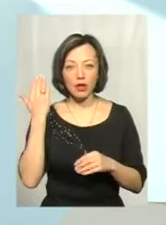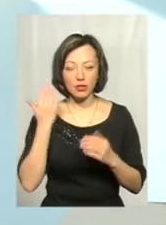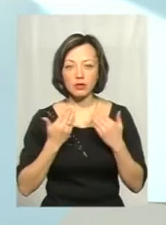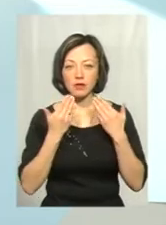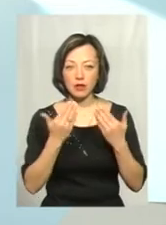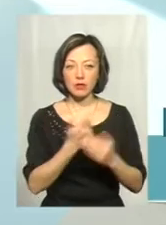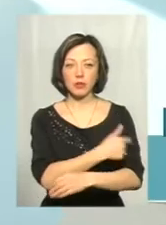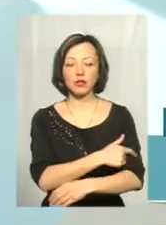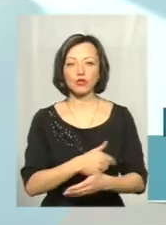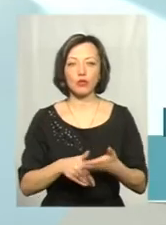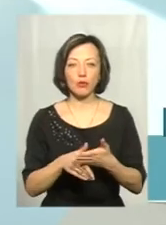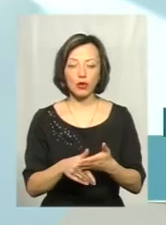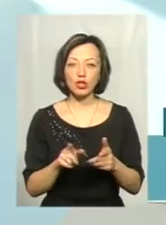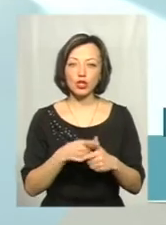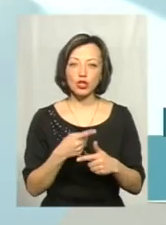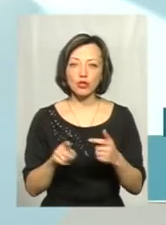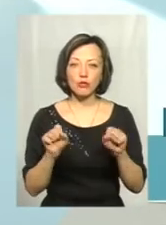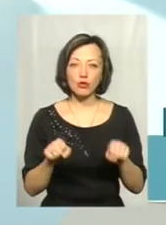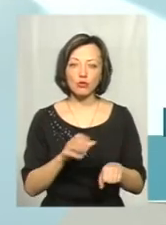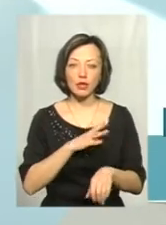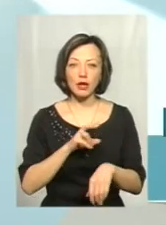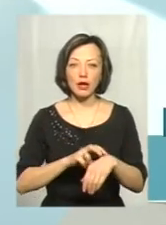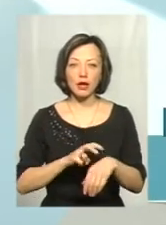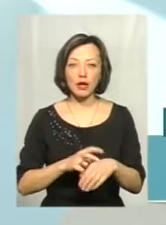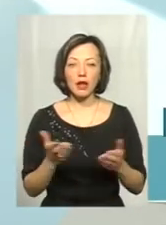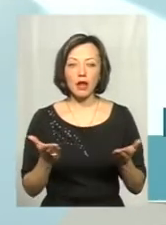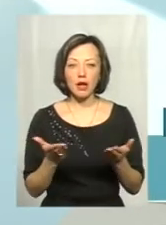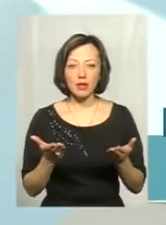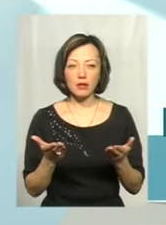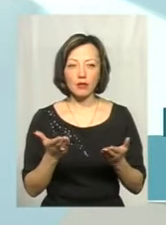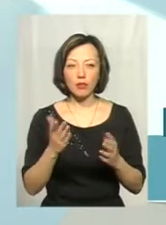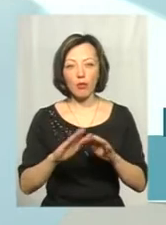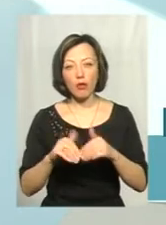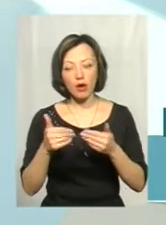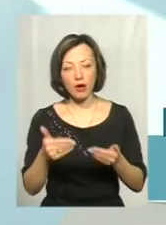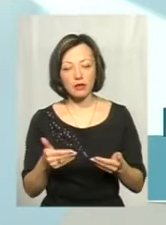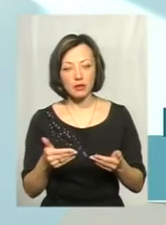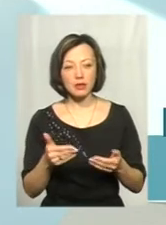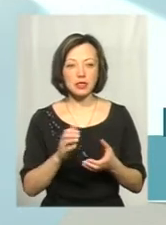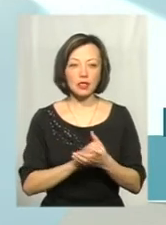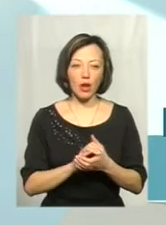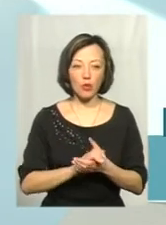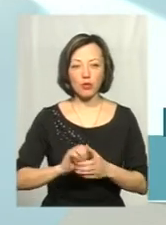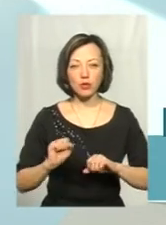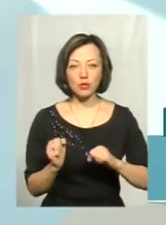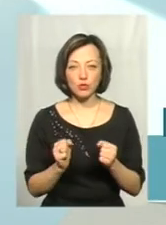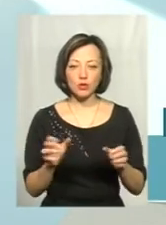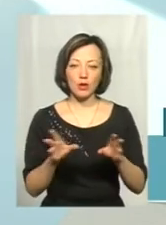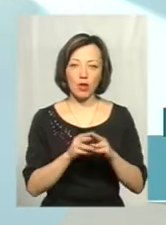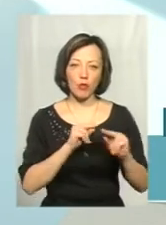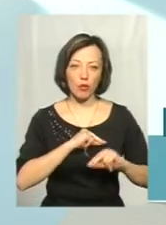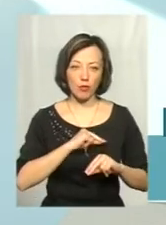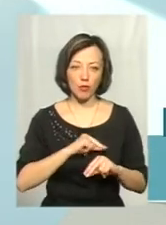звертався за медичною допомогою? Чи то може бути який лікар, котрого йому порадили знайомі, друзі, колеги по